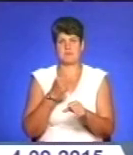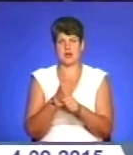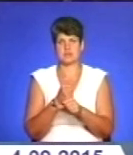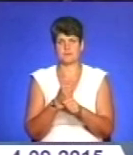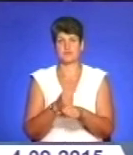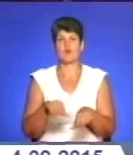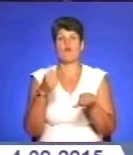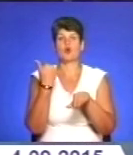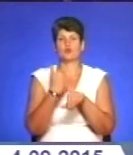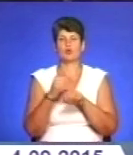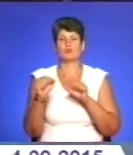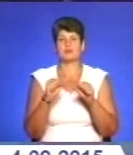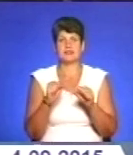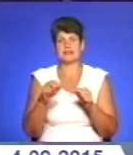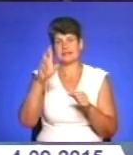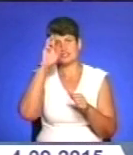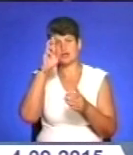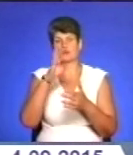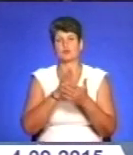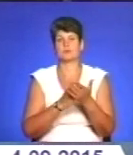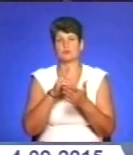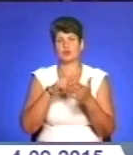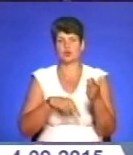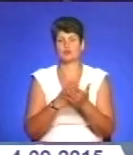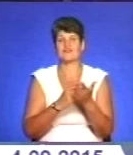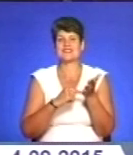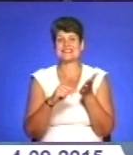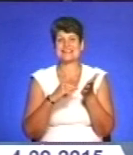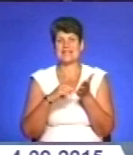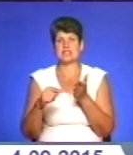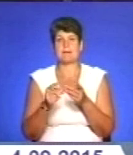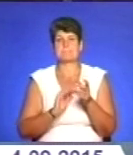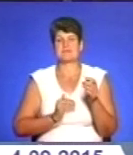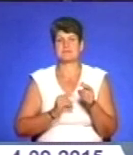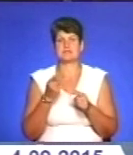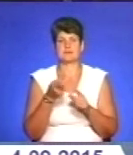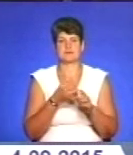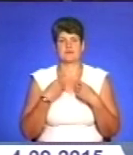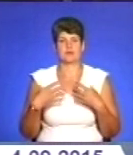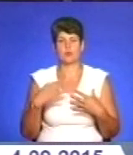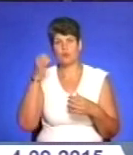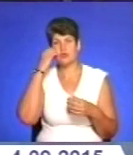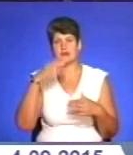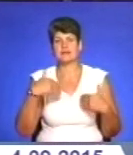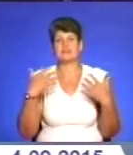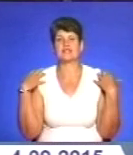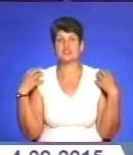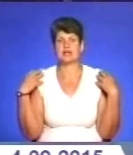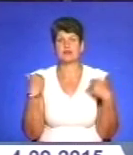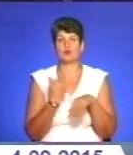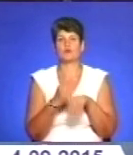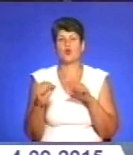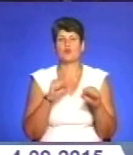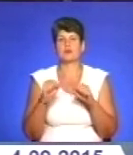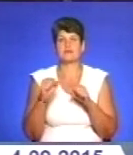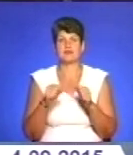У головному управлінні Державної фіскальної служби відзначили підприємців з нагоди їх професійного свята. Подяки вручив начальник головного управління Державної